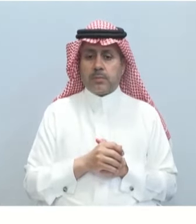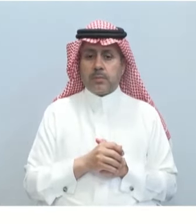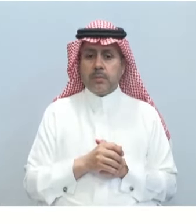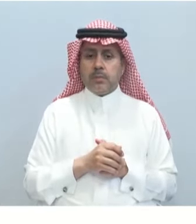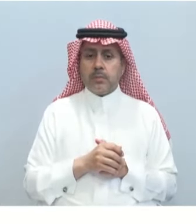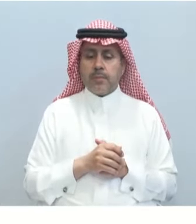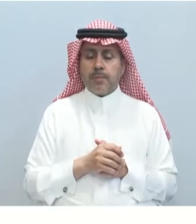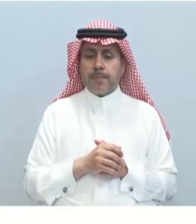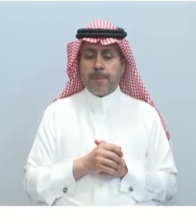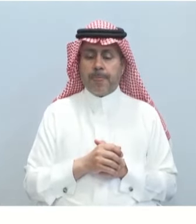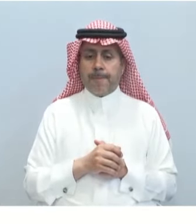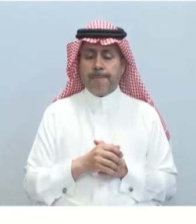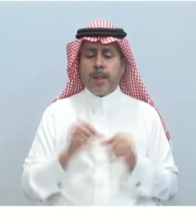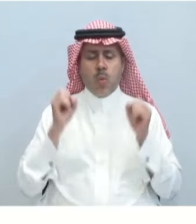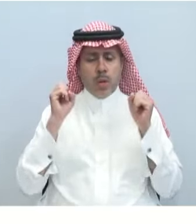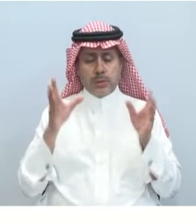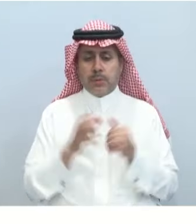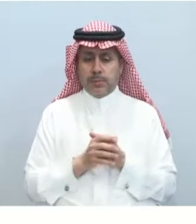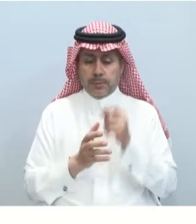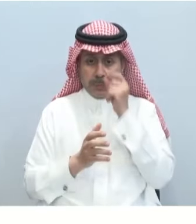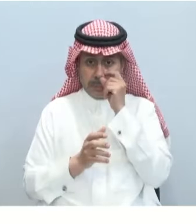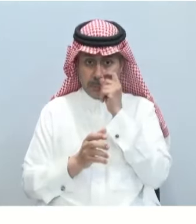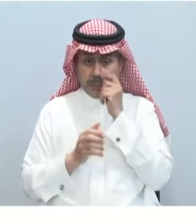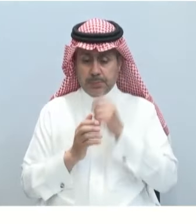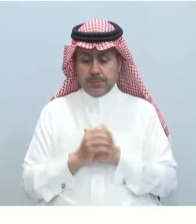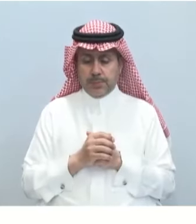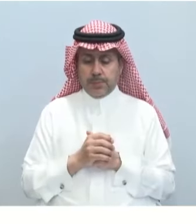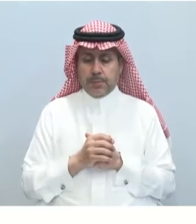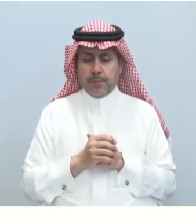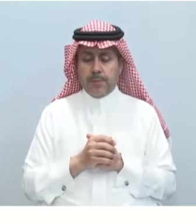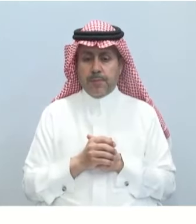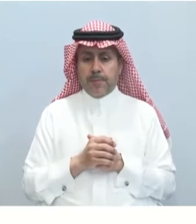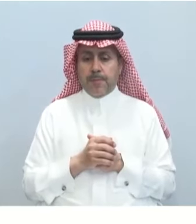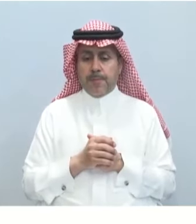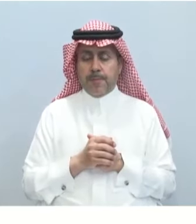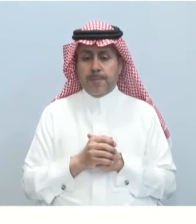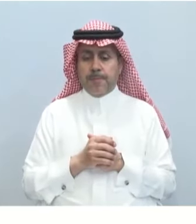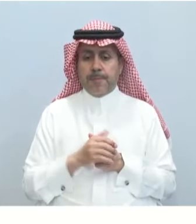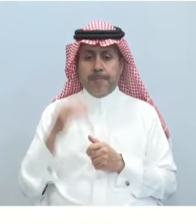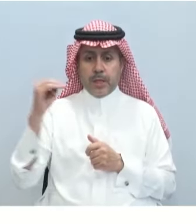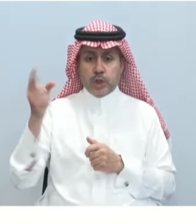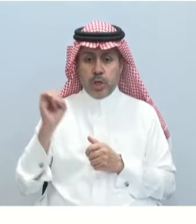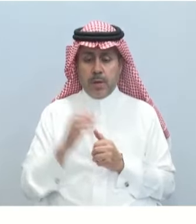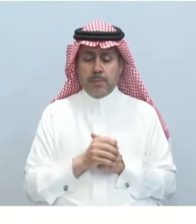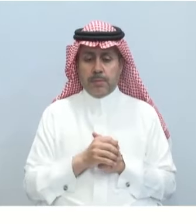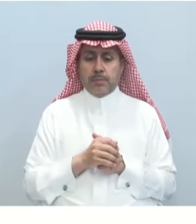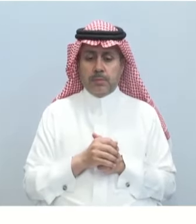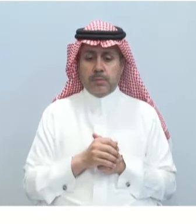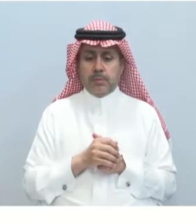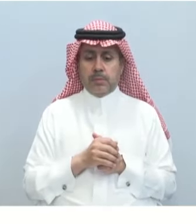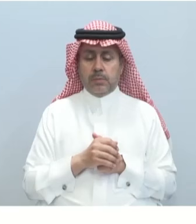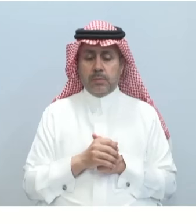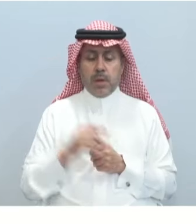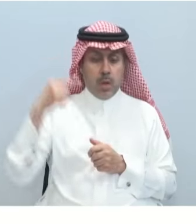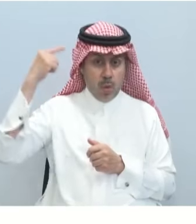معي ان كثير من هذا الجانب مما يحصل من هذه الجرائم او المخالفات